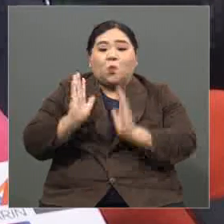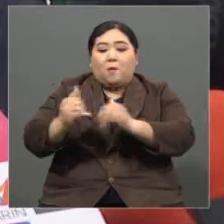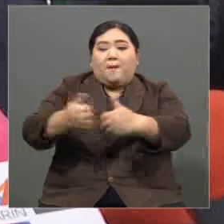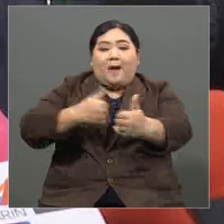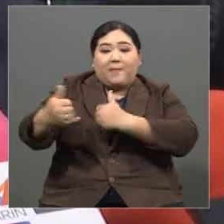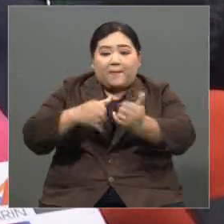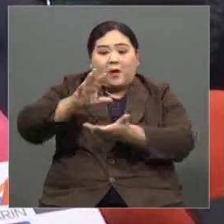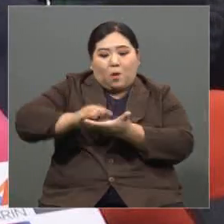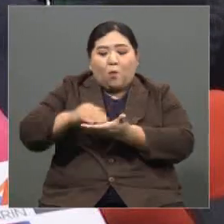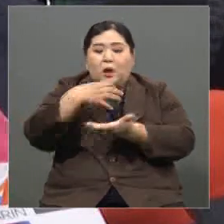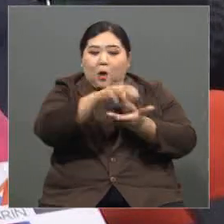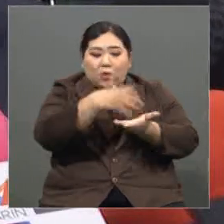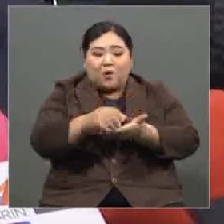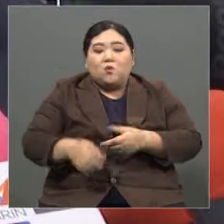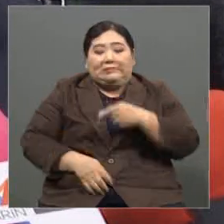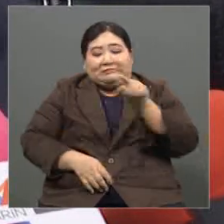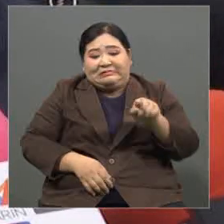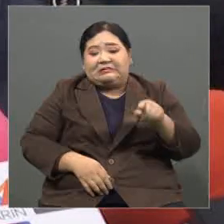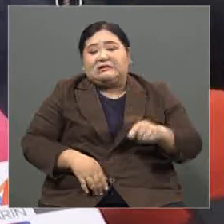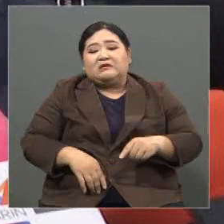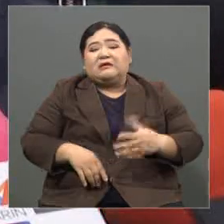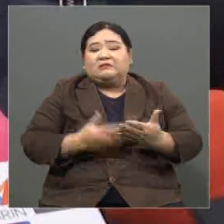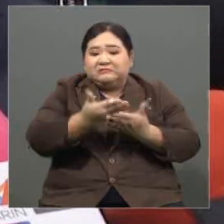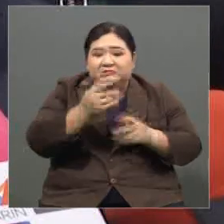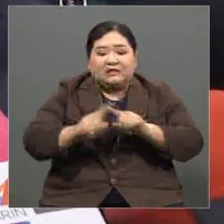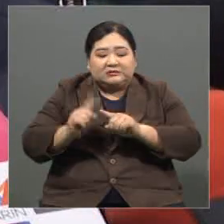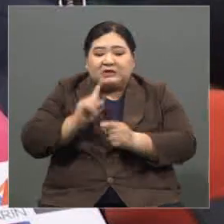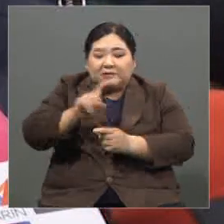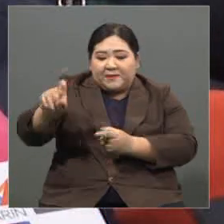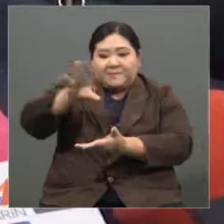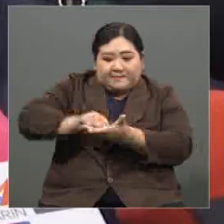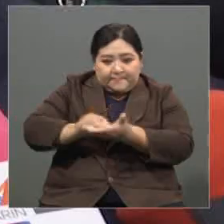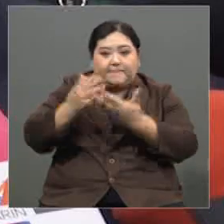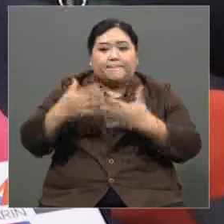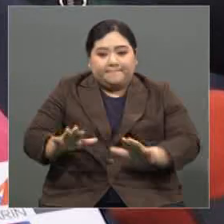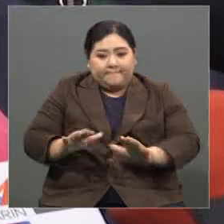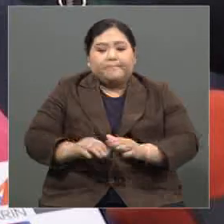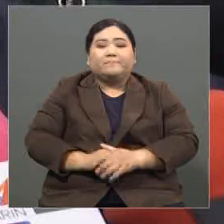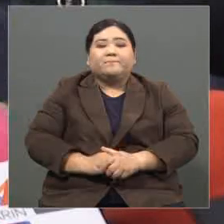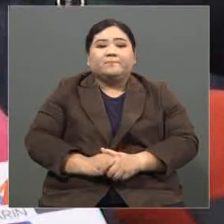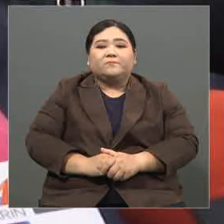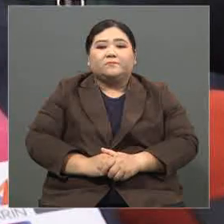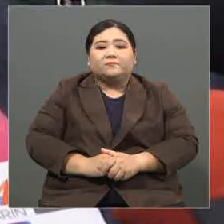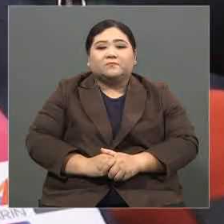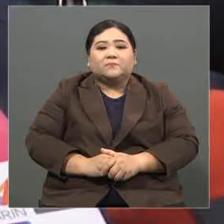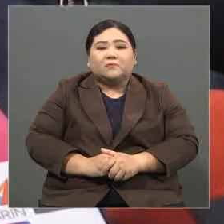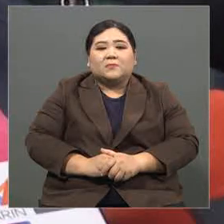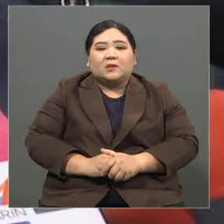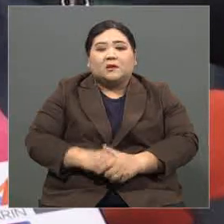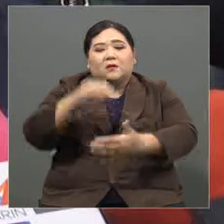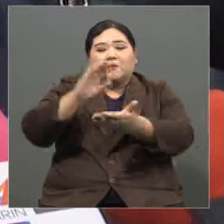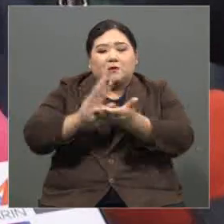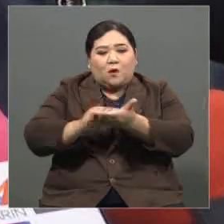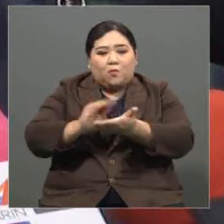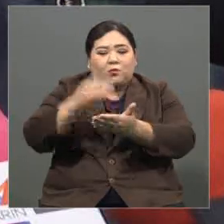ให้ข้อมูลมาแจ้งความดำเนินคดีที่สวนกลางก็คือที่กองบัญชาการตำรวจสอบสวนกลางไม่ได้เป็นข้อมูลจากตำรวจภูธรทั่ว